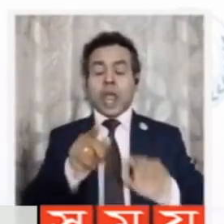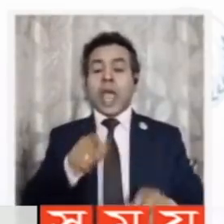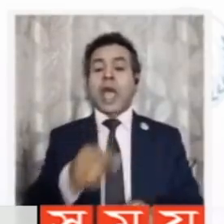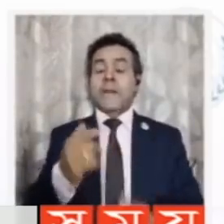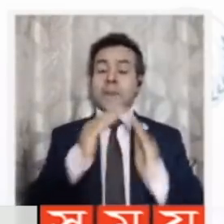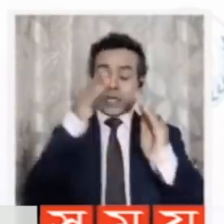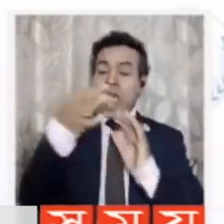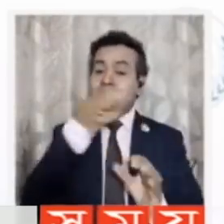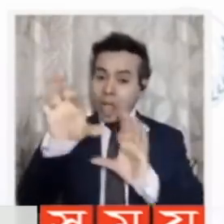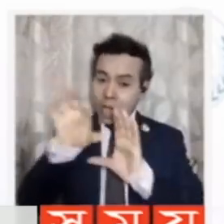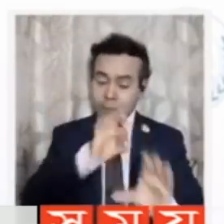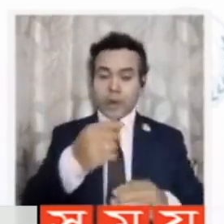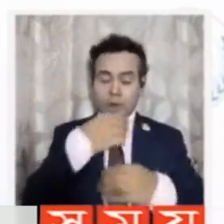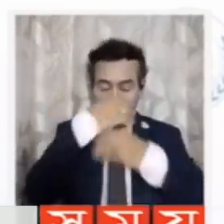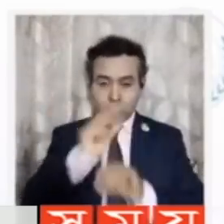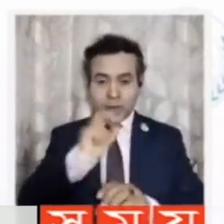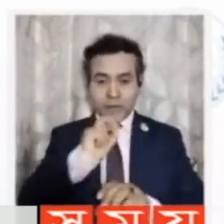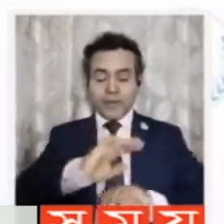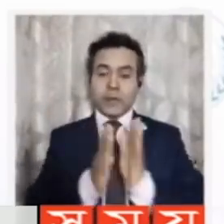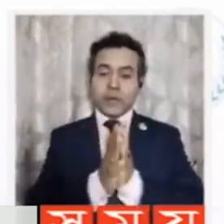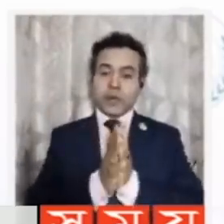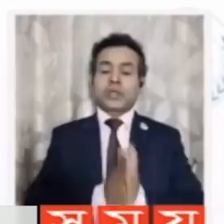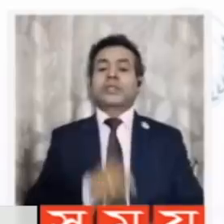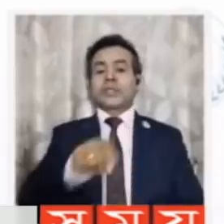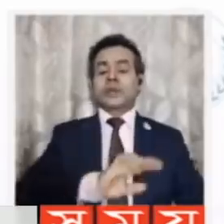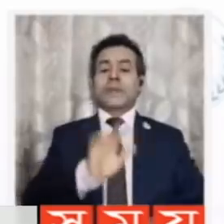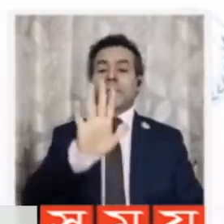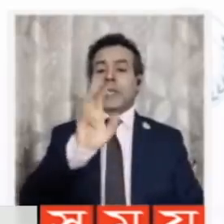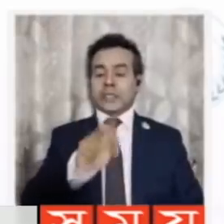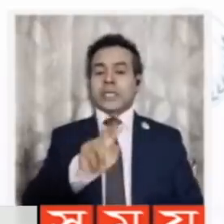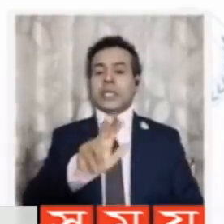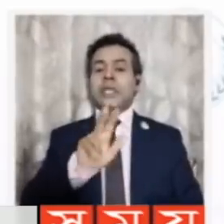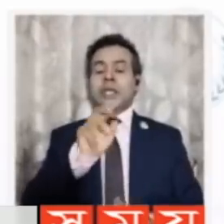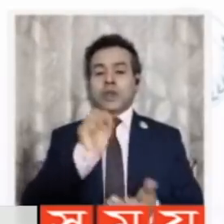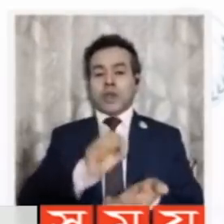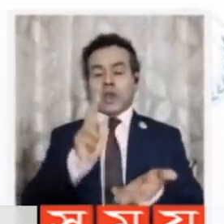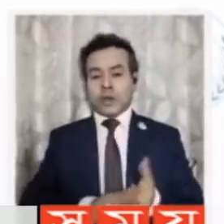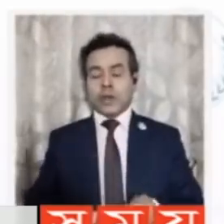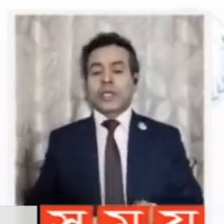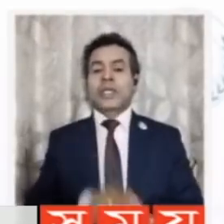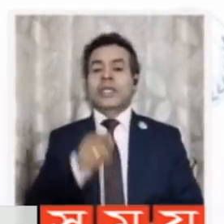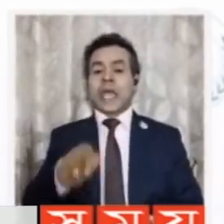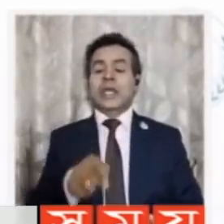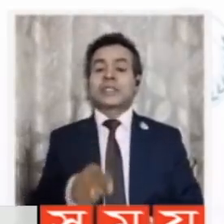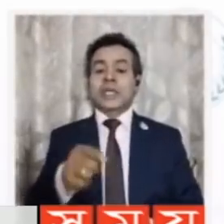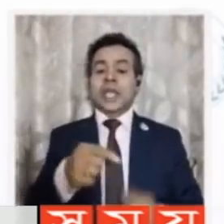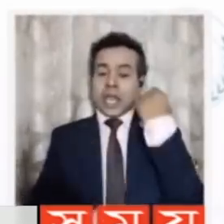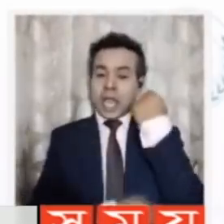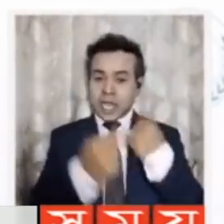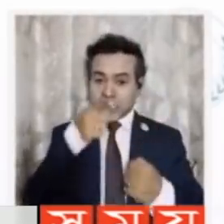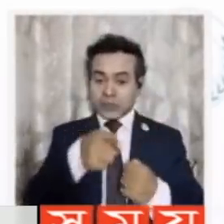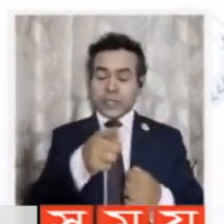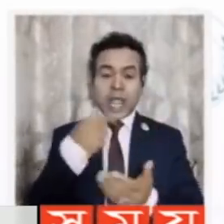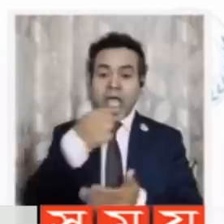এবং হাসপাতাল বা ডায়াগনস্টিক সেন্টারে নমুনা দিলে এই পরীক্ষার ফি শুধুমাত্র 3500 টাকা। এভাবেই